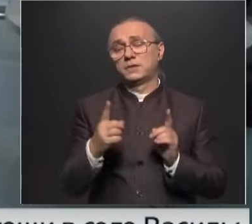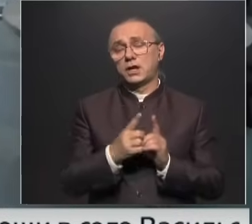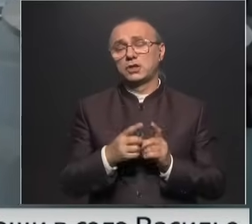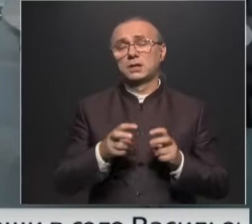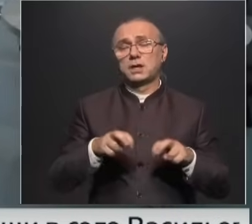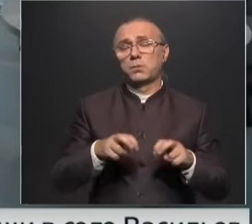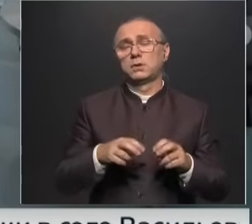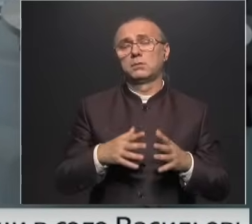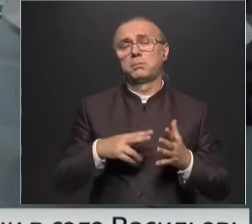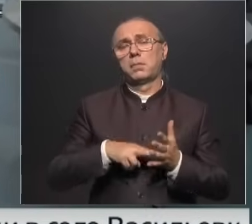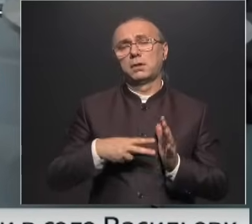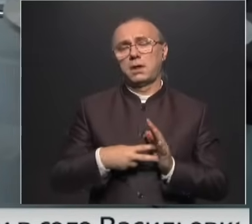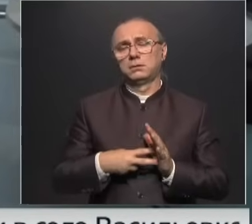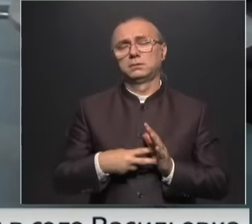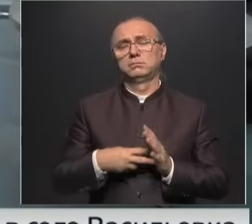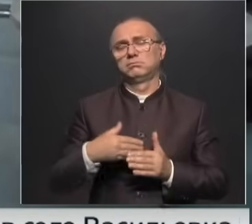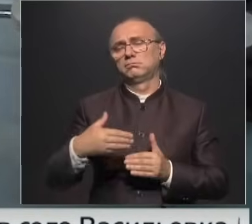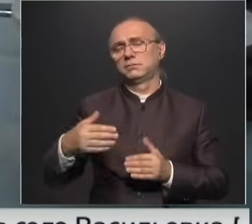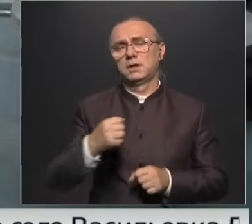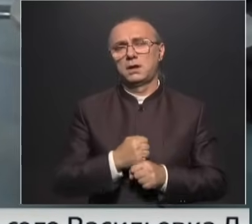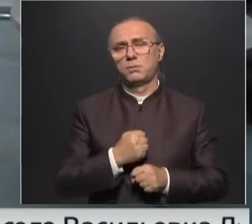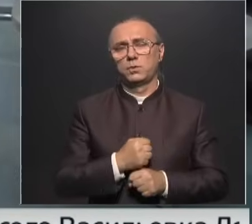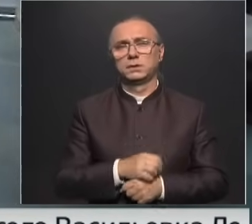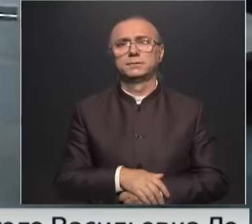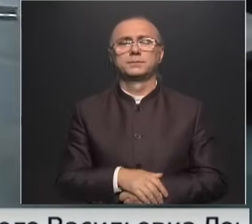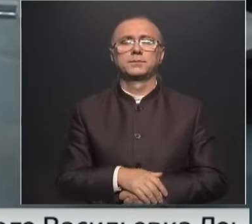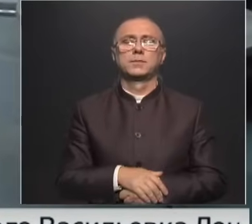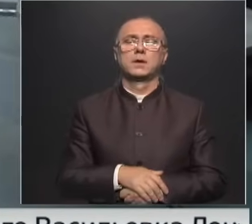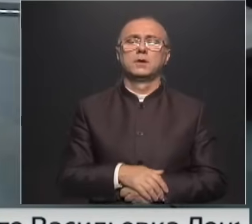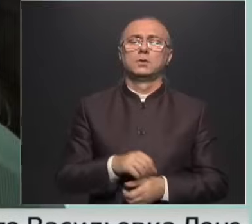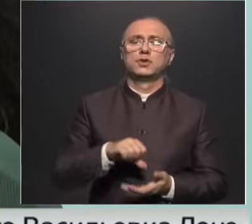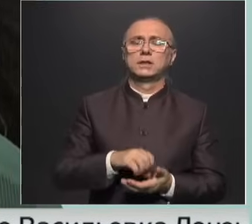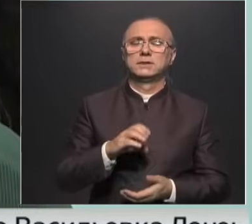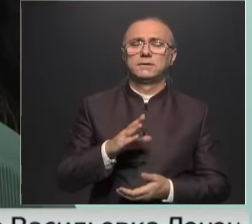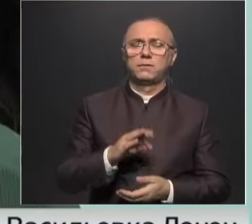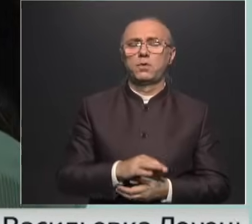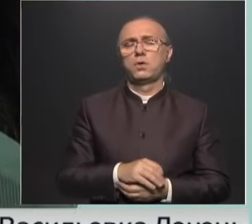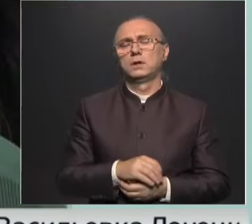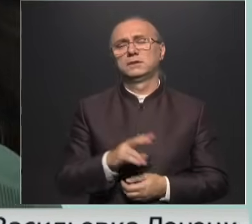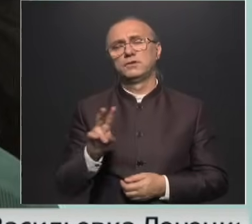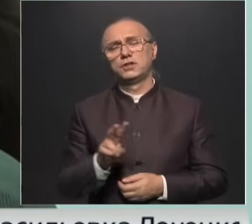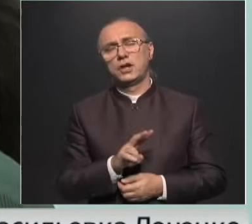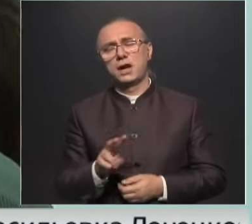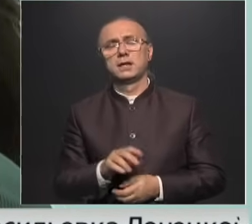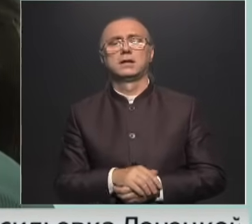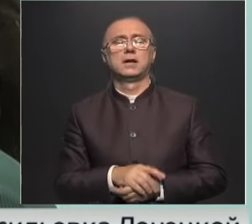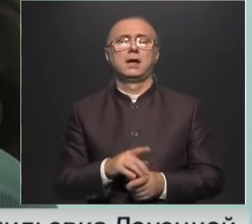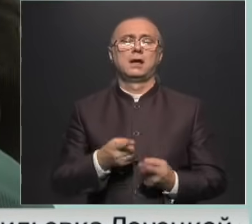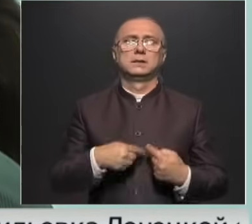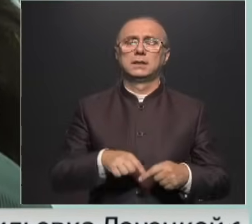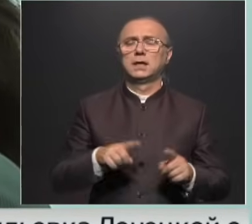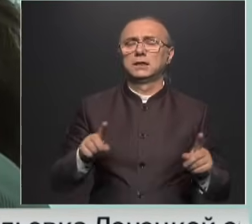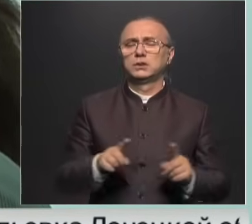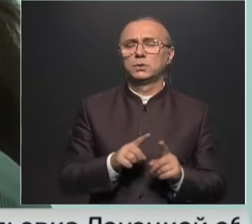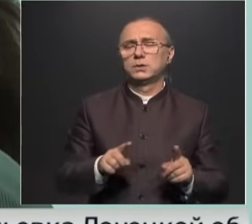это организация встреч участников СВО и их близких со священниками, организация экскурсий по храмам и монастырям для